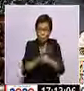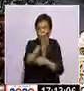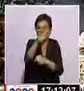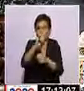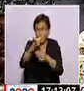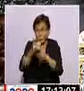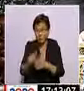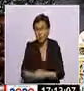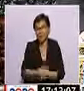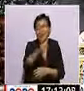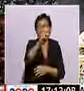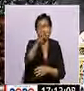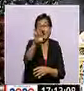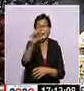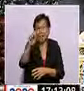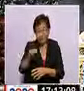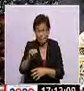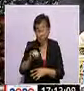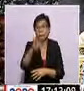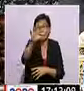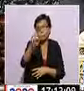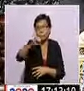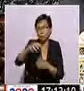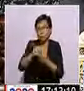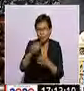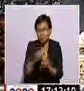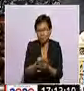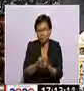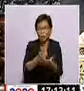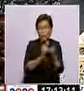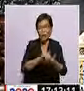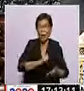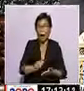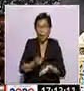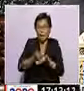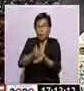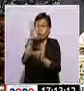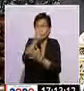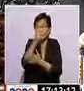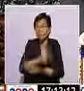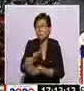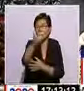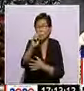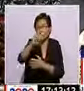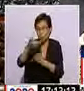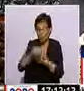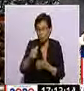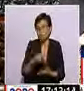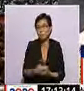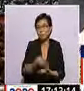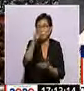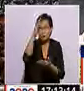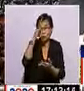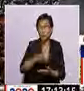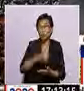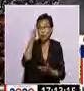ringgit. Maktab Sains Mara RM50 juta ringgit. Sekolah agama bantuan kerajaan RM50 juta ringgit.